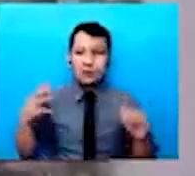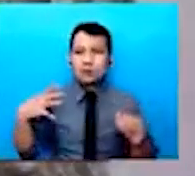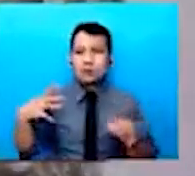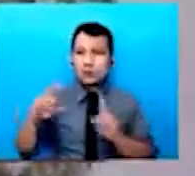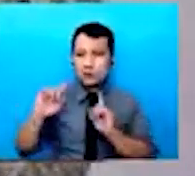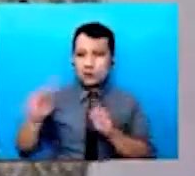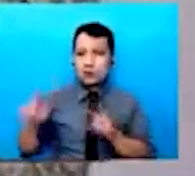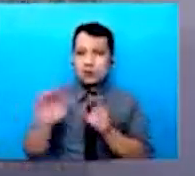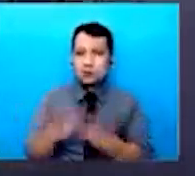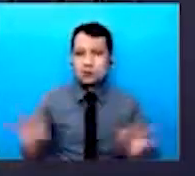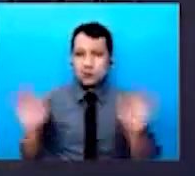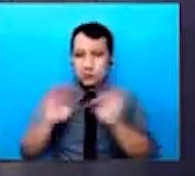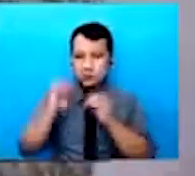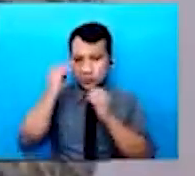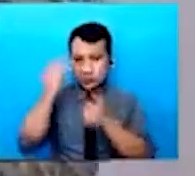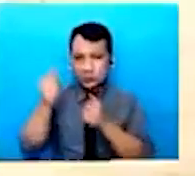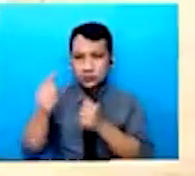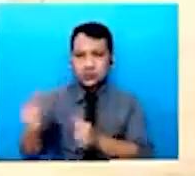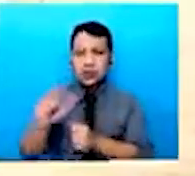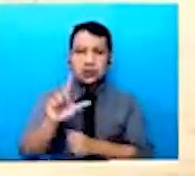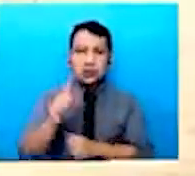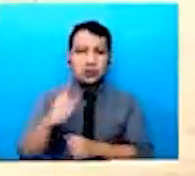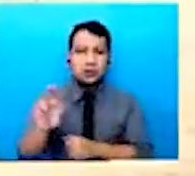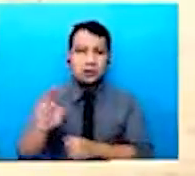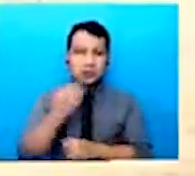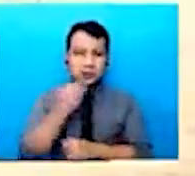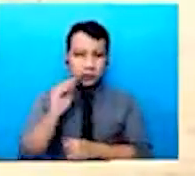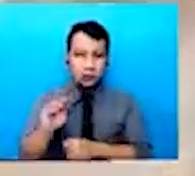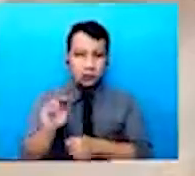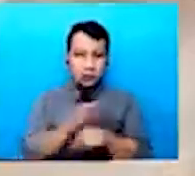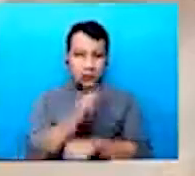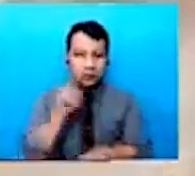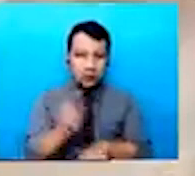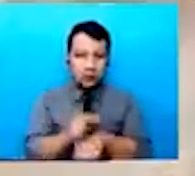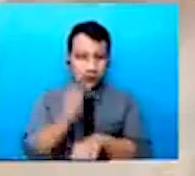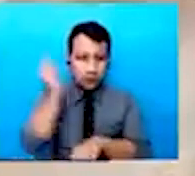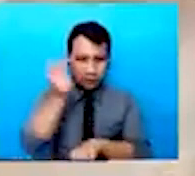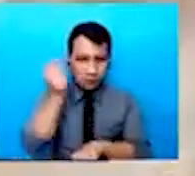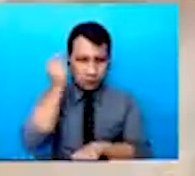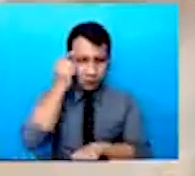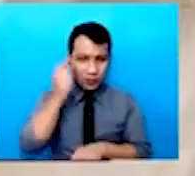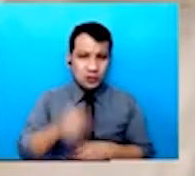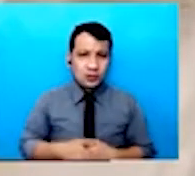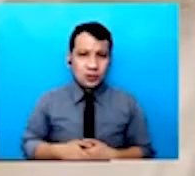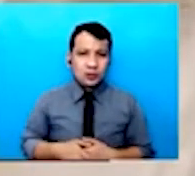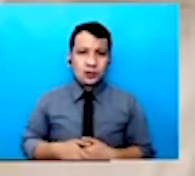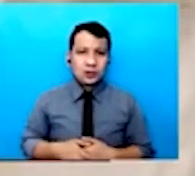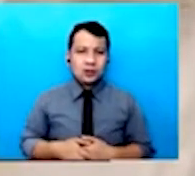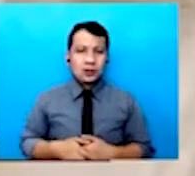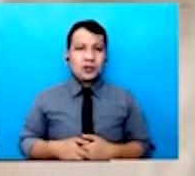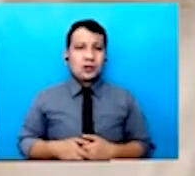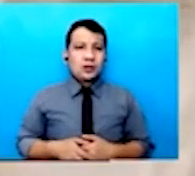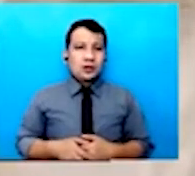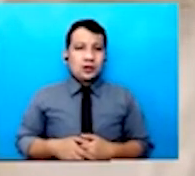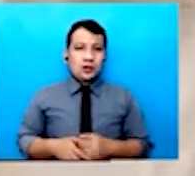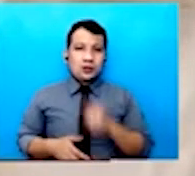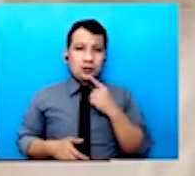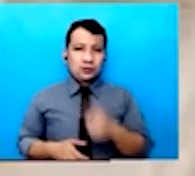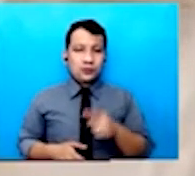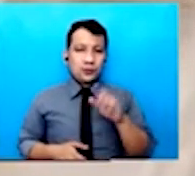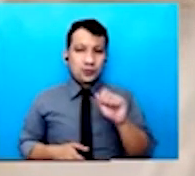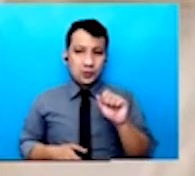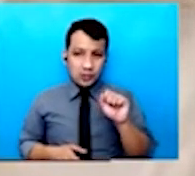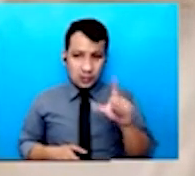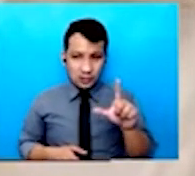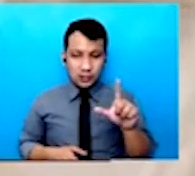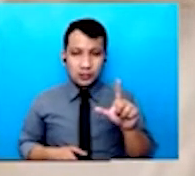daw sumunod na ang mga LGU sa utos sa national government. For purposes of the ALS implementation in the